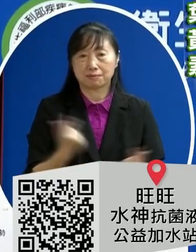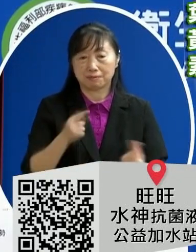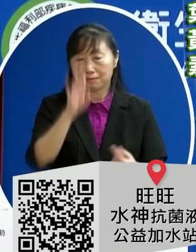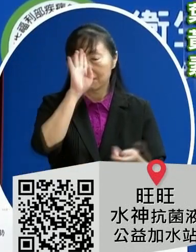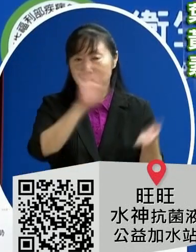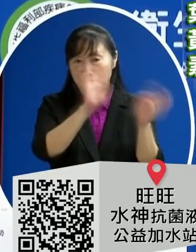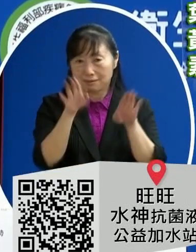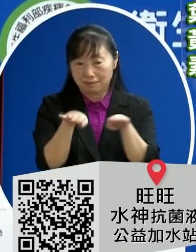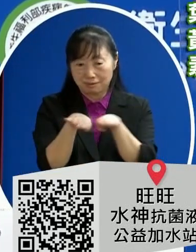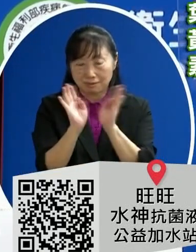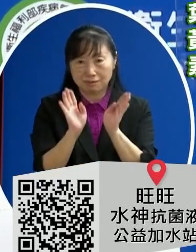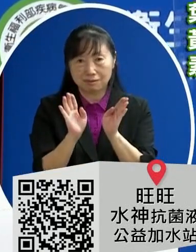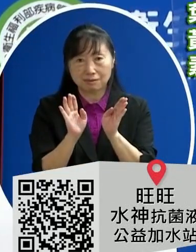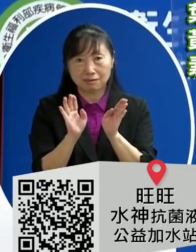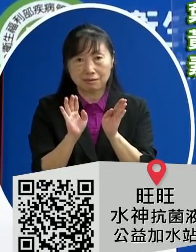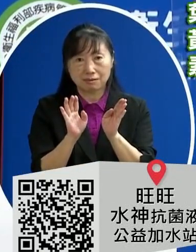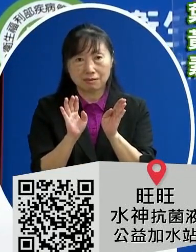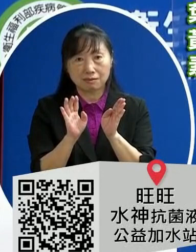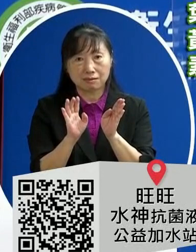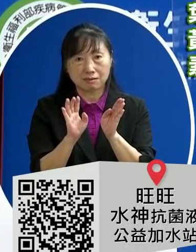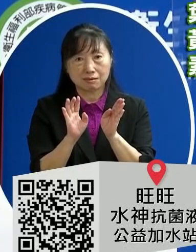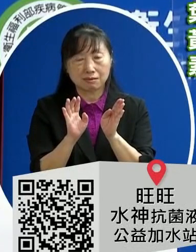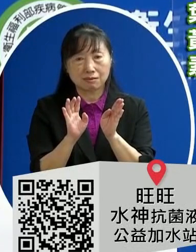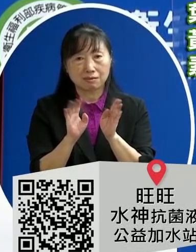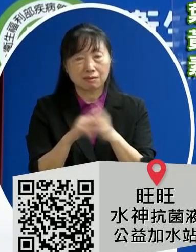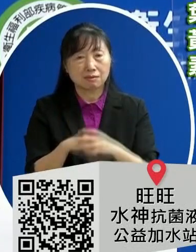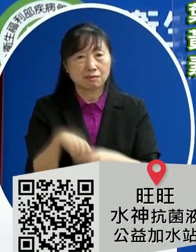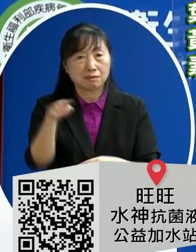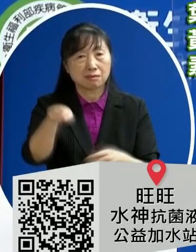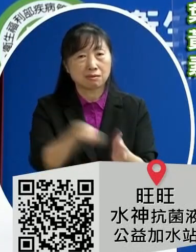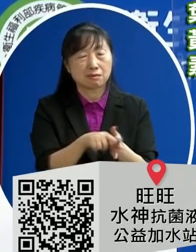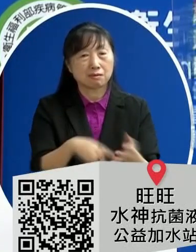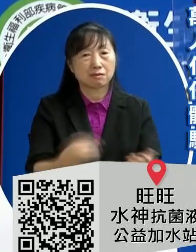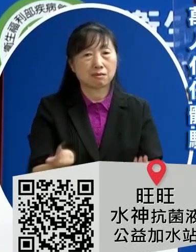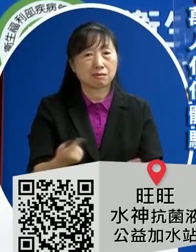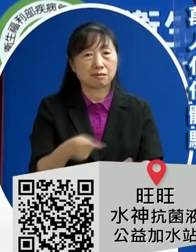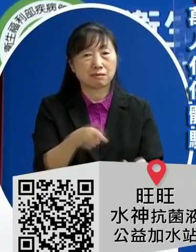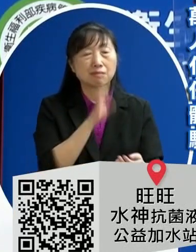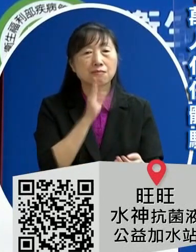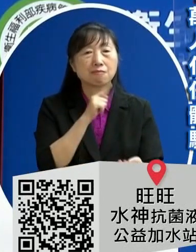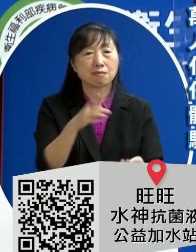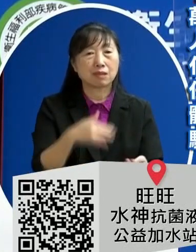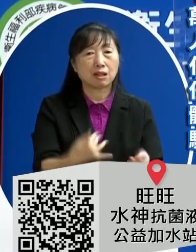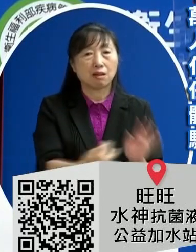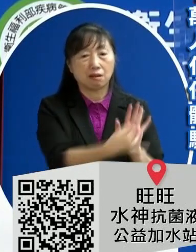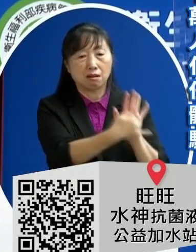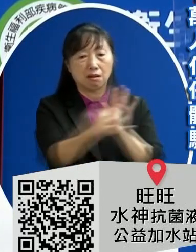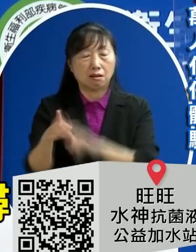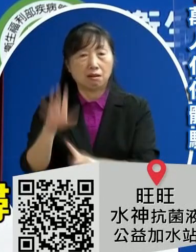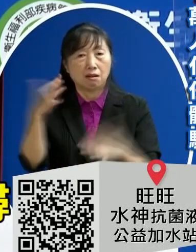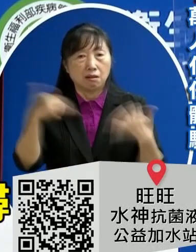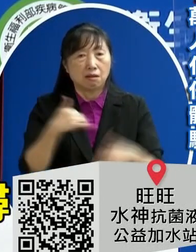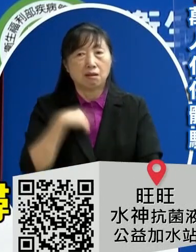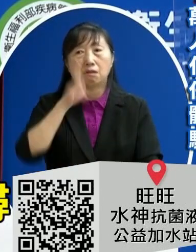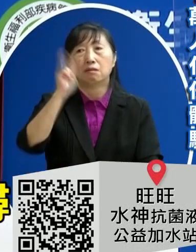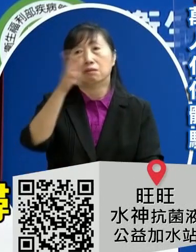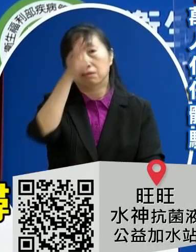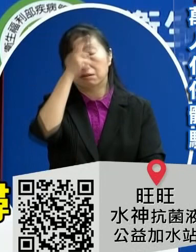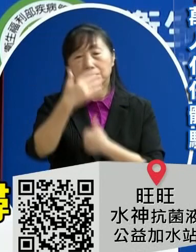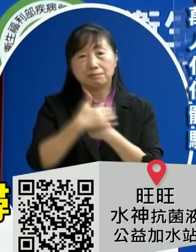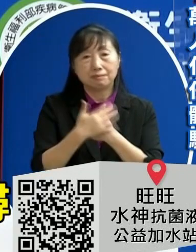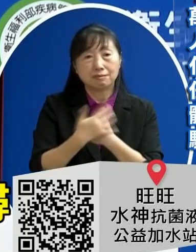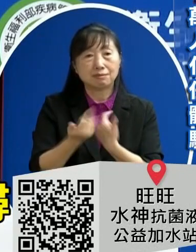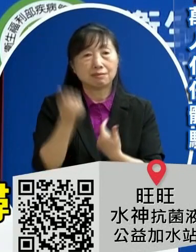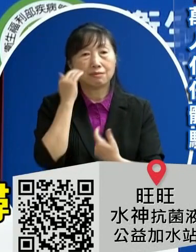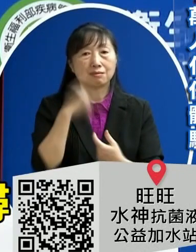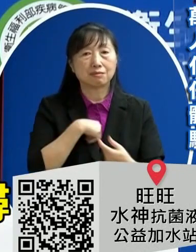情开始哈，说哎，胃里有问题没有啊，我们就要赶快请检证血巡。那刚才讲到